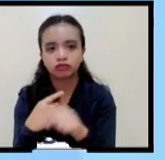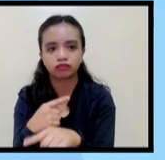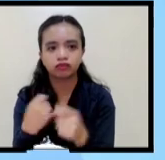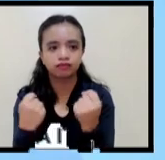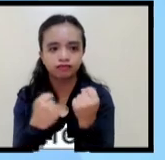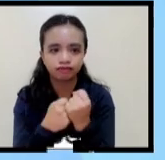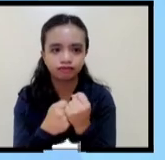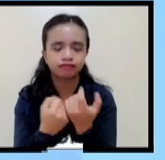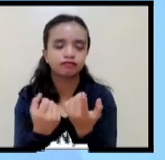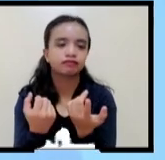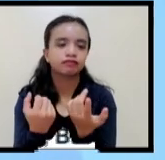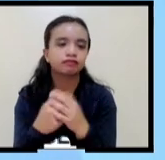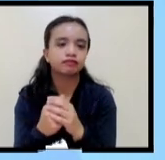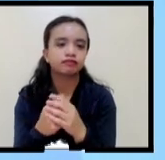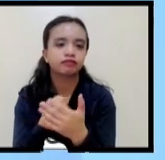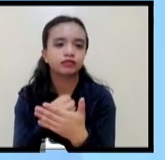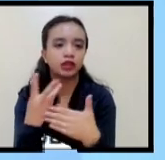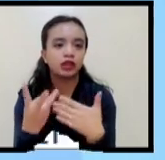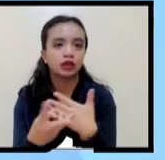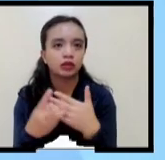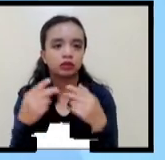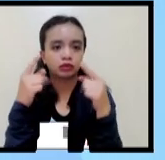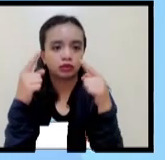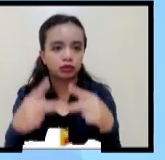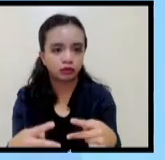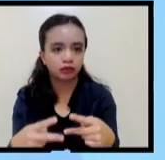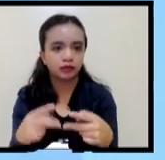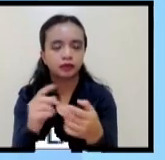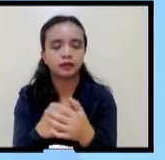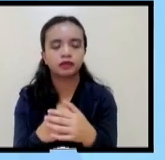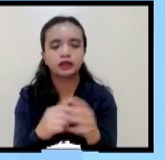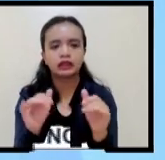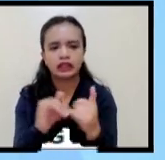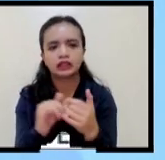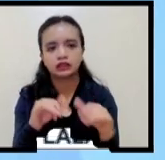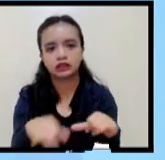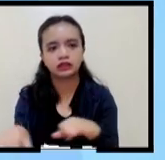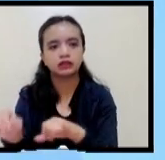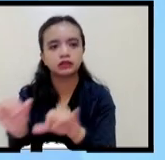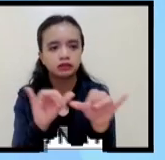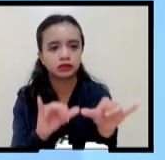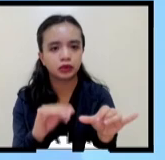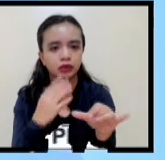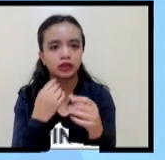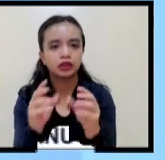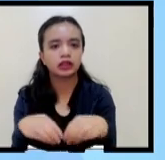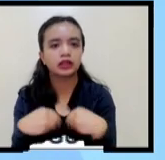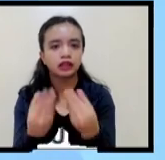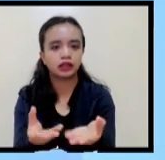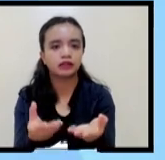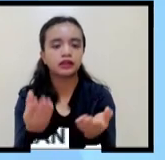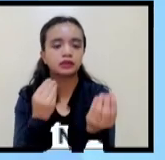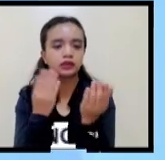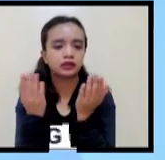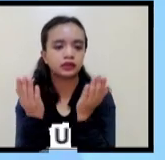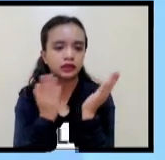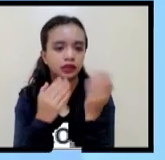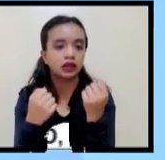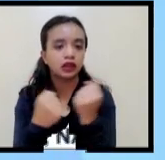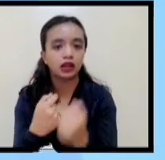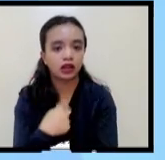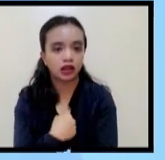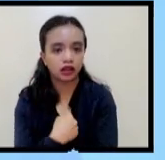support, software and web maintenance, troubleshooting, so common yon sa mga support na binibigay ng mga virtual assistant. So